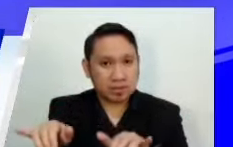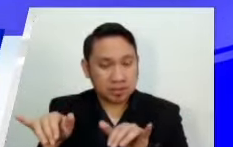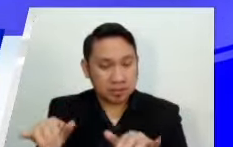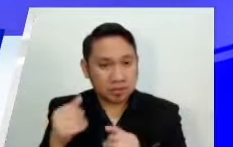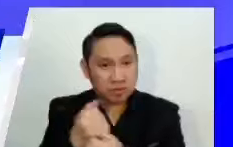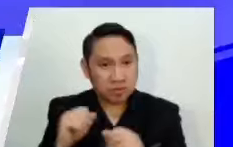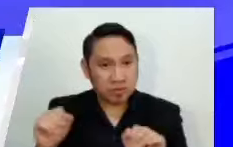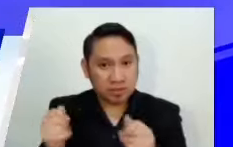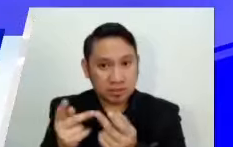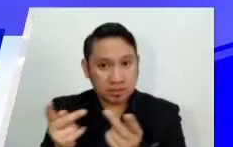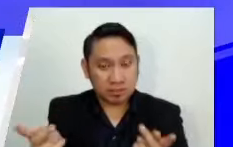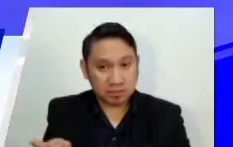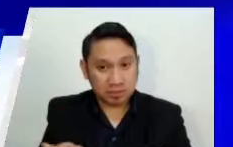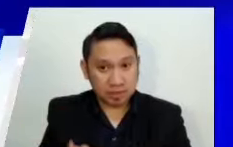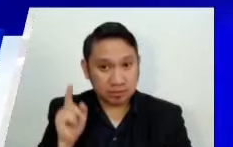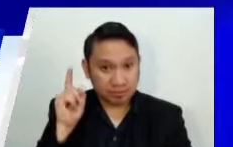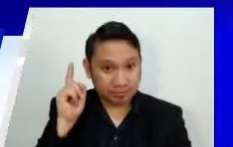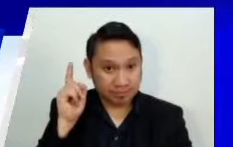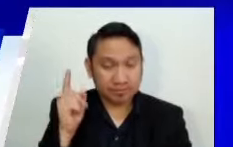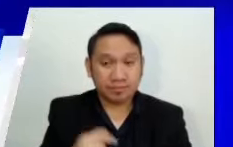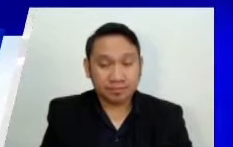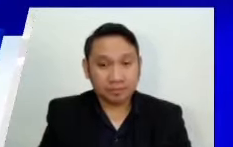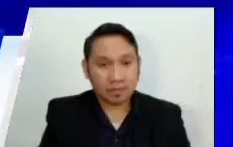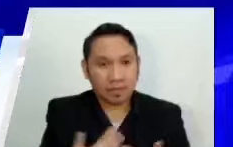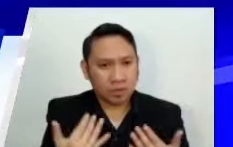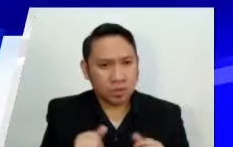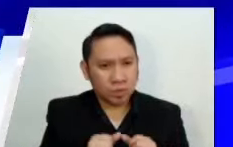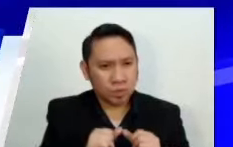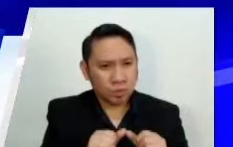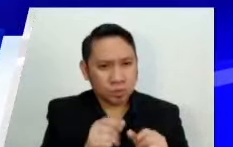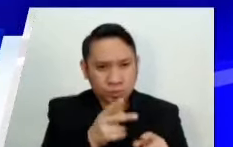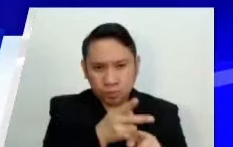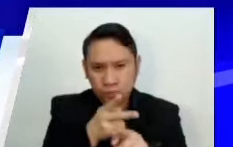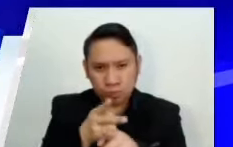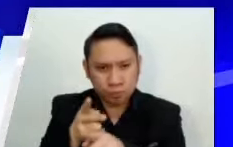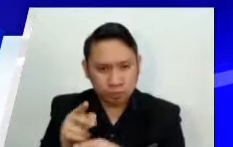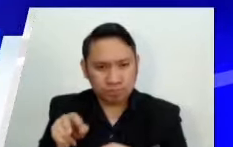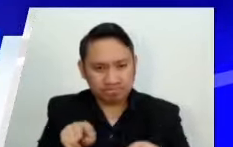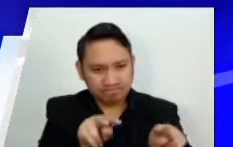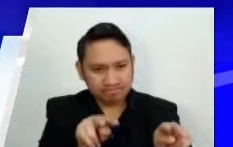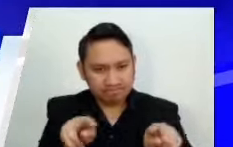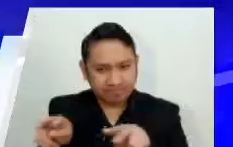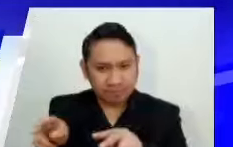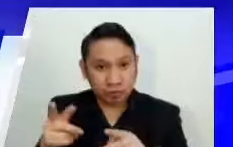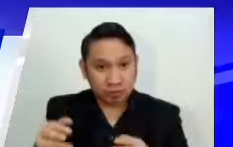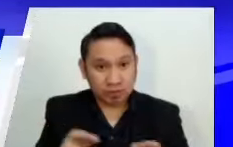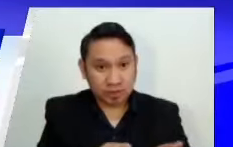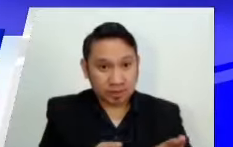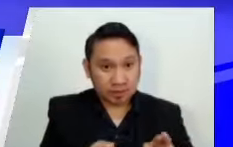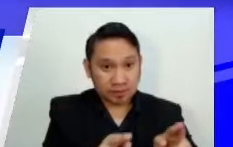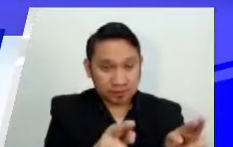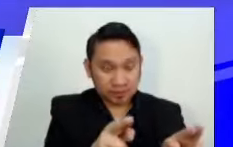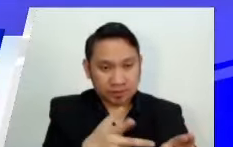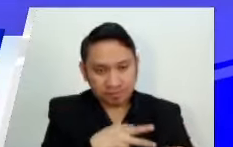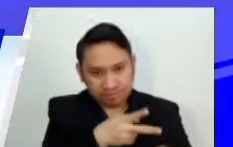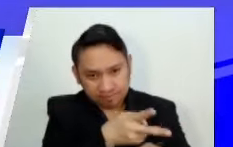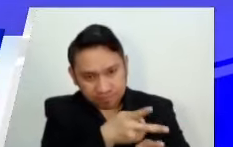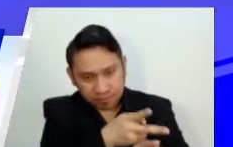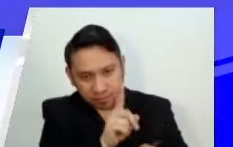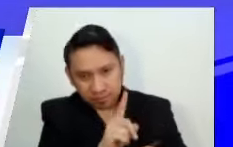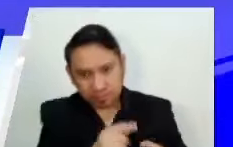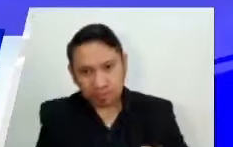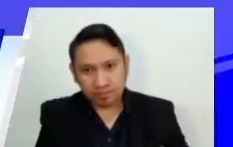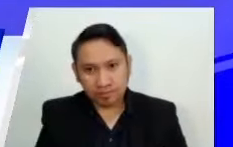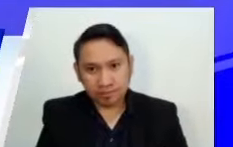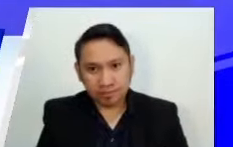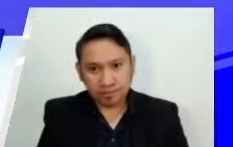centers dahil sa bagyo. Patuloy rin ang pagbabantay ng mga otoridad sa Cagayan River. Everything is in place right now. Lahat po ng mga quick